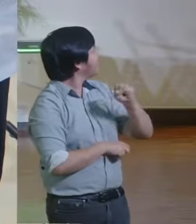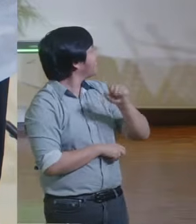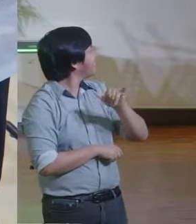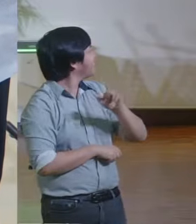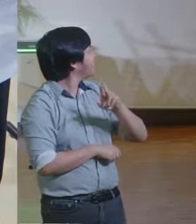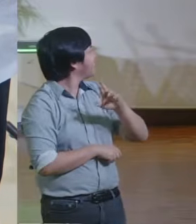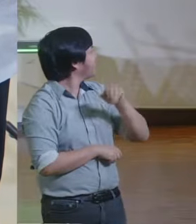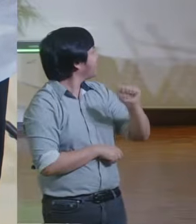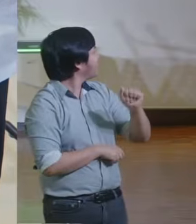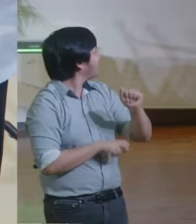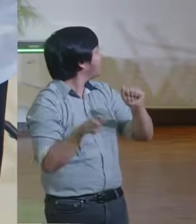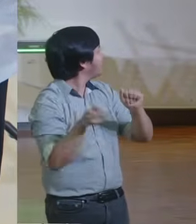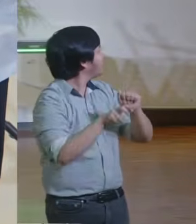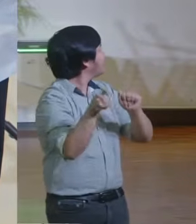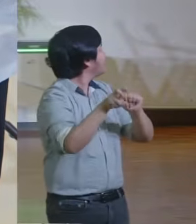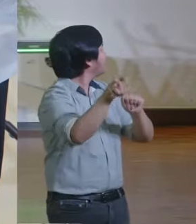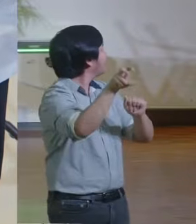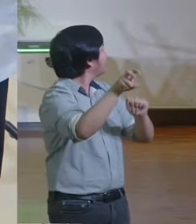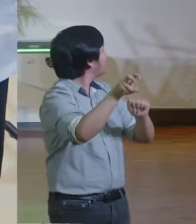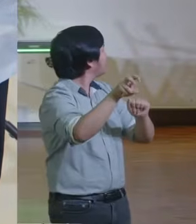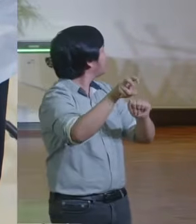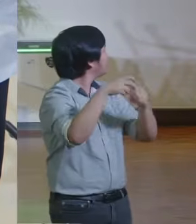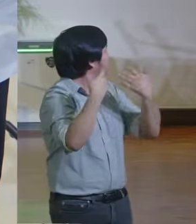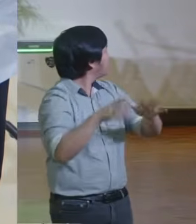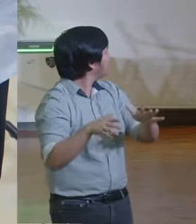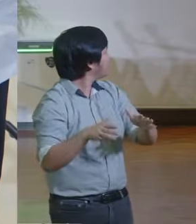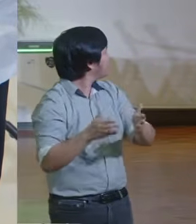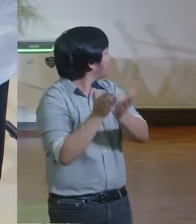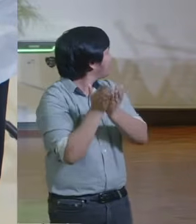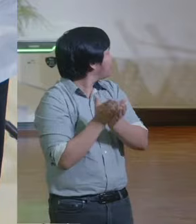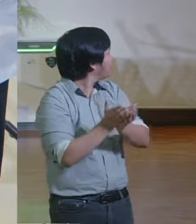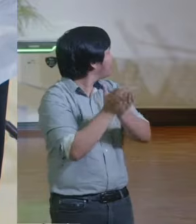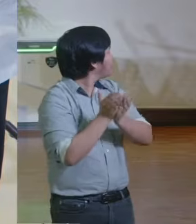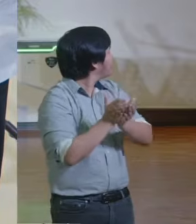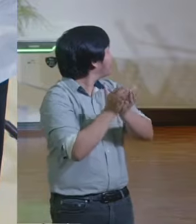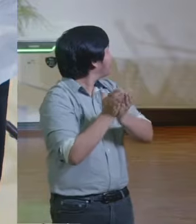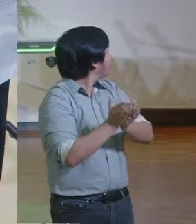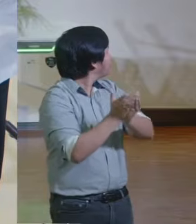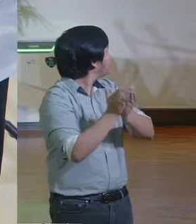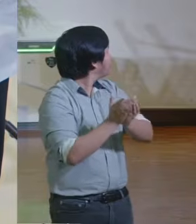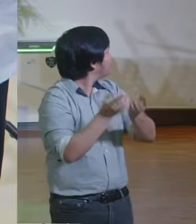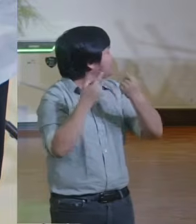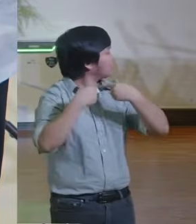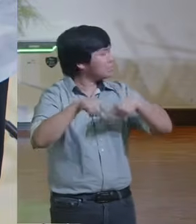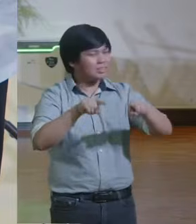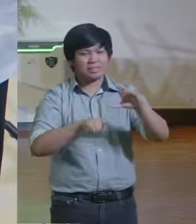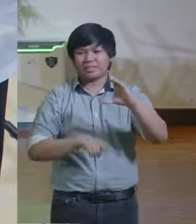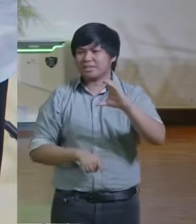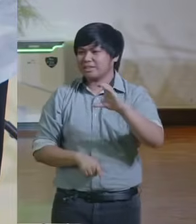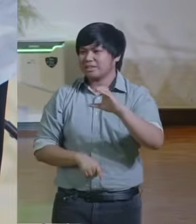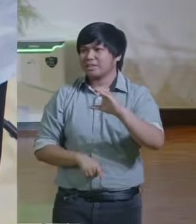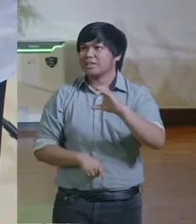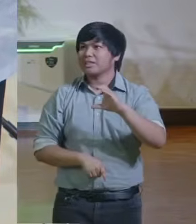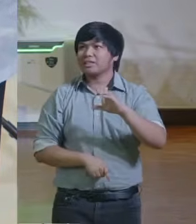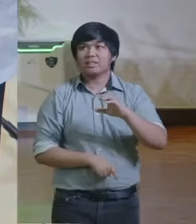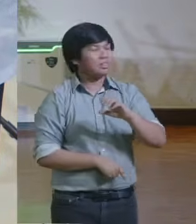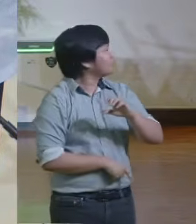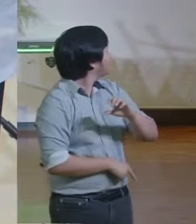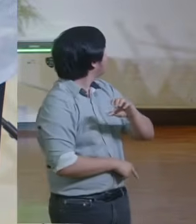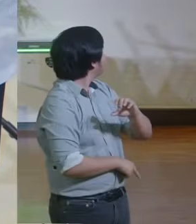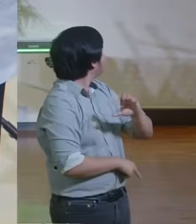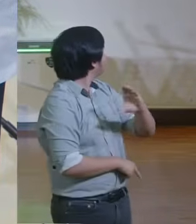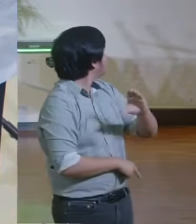Syrian Antioch. Mula ron sila ay nagbaybay, papuntang Salamis, sa island